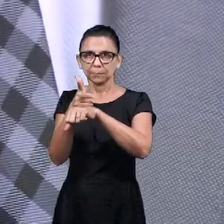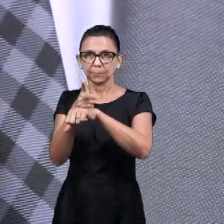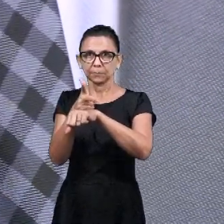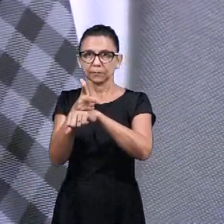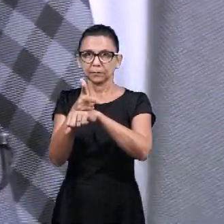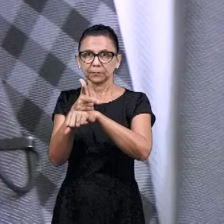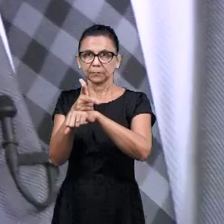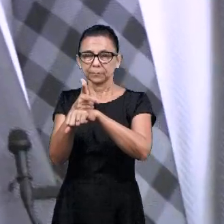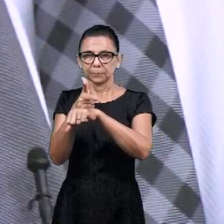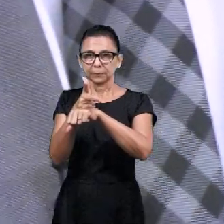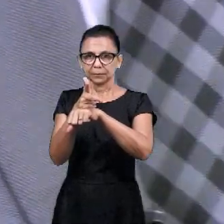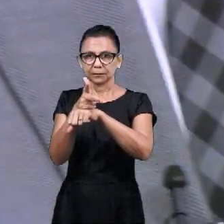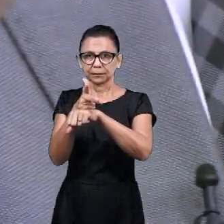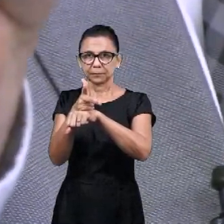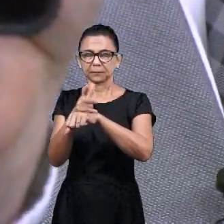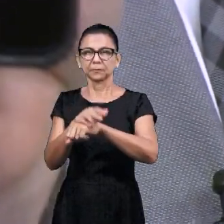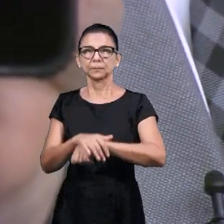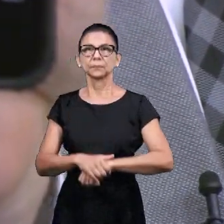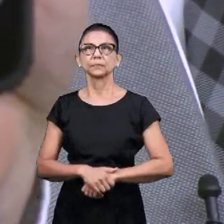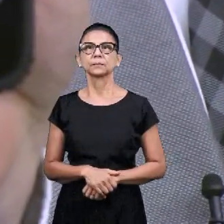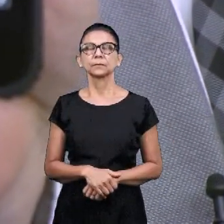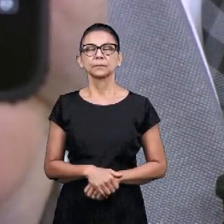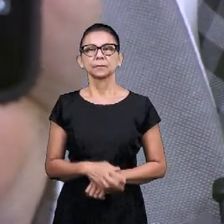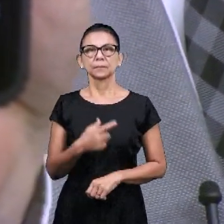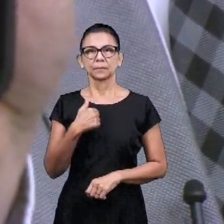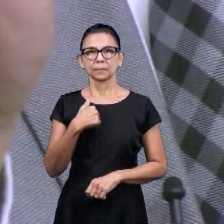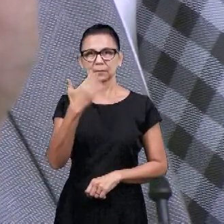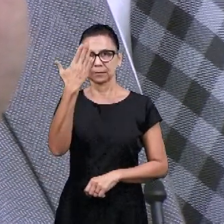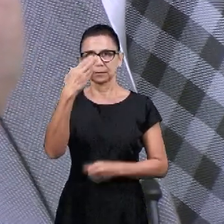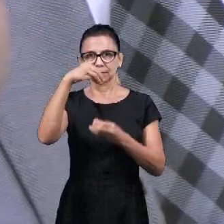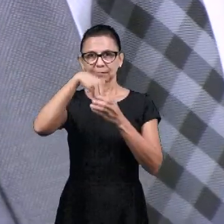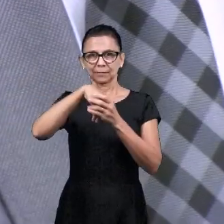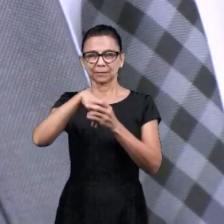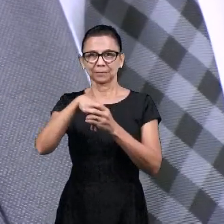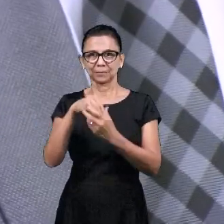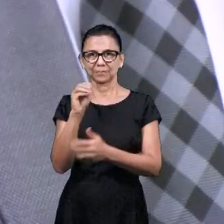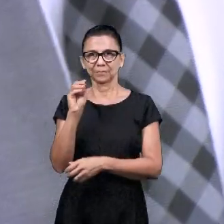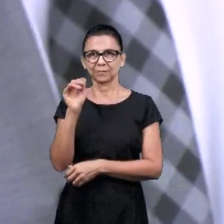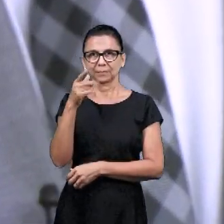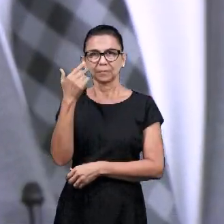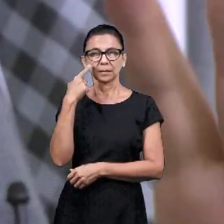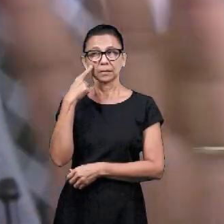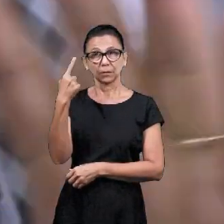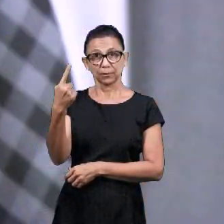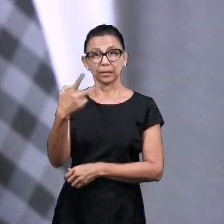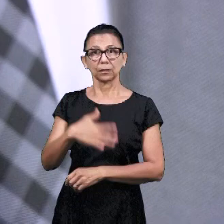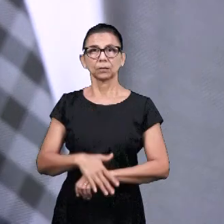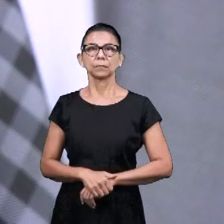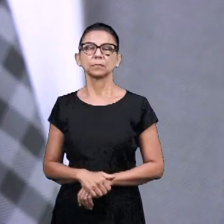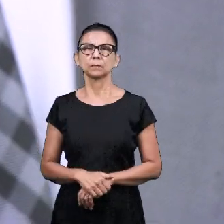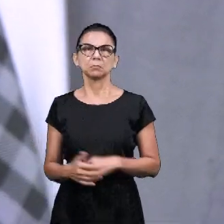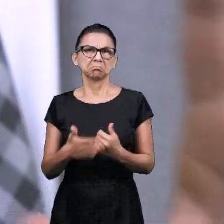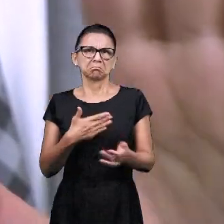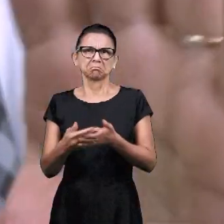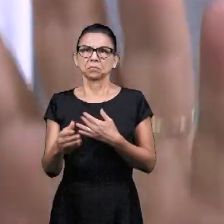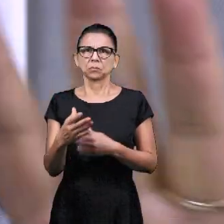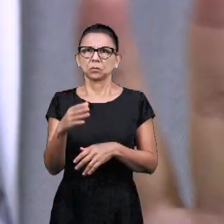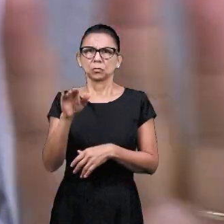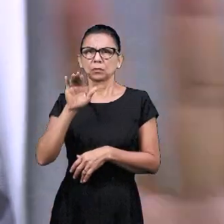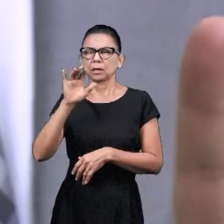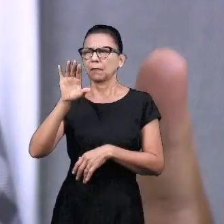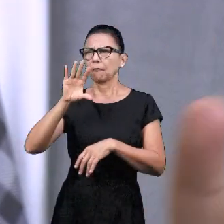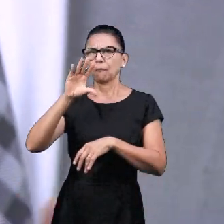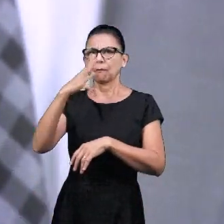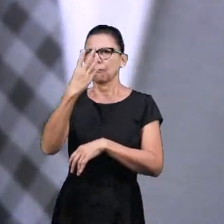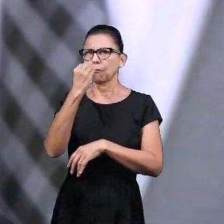en mode appareil photo. Vous voyez la photo ici, donc j'apparais à l'intérieur de la photo. Donc, vous pouvez